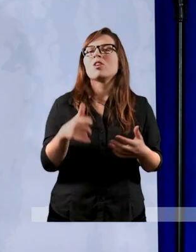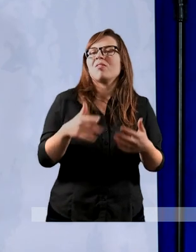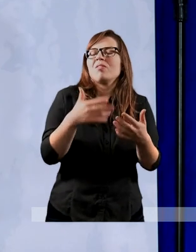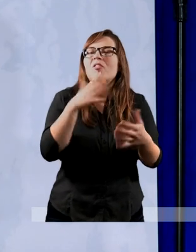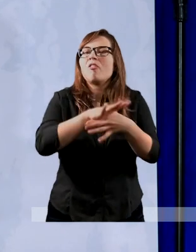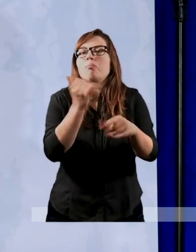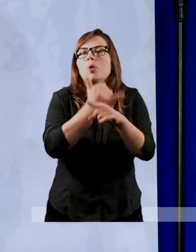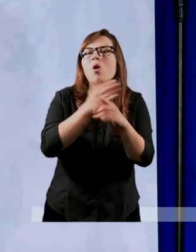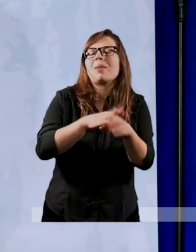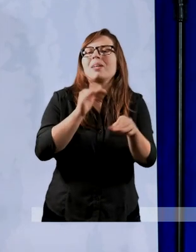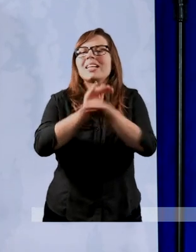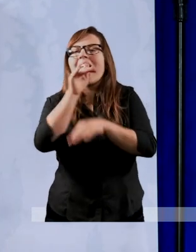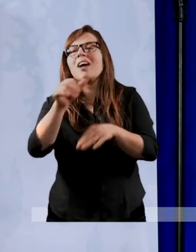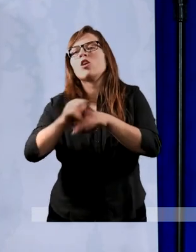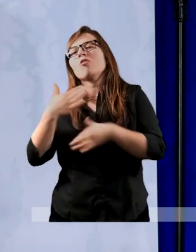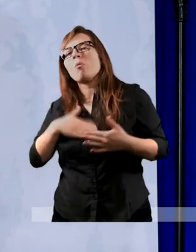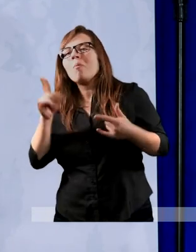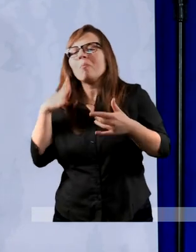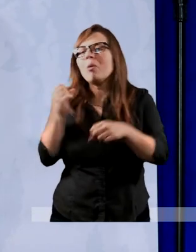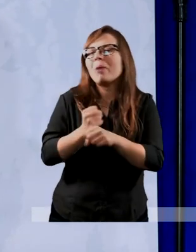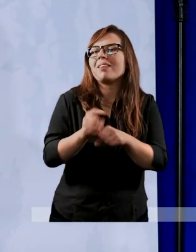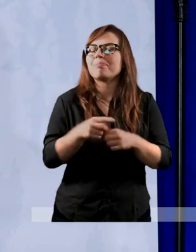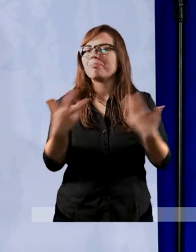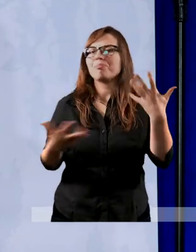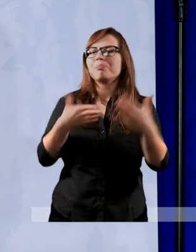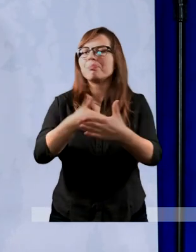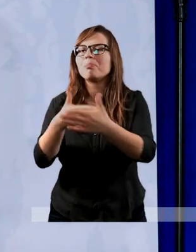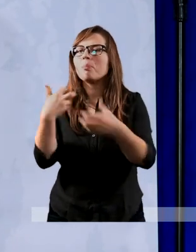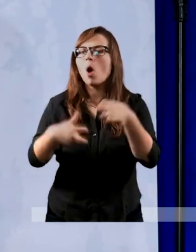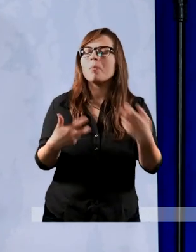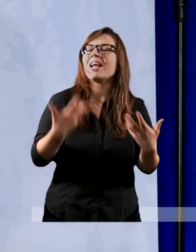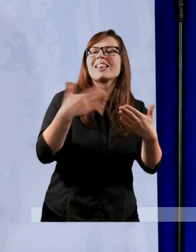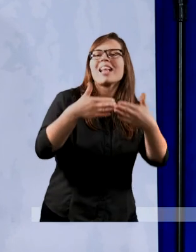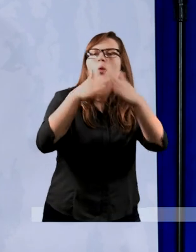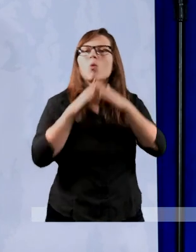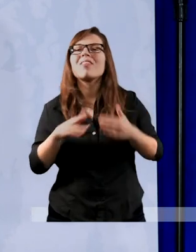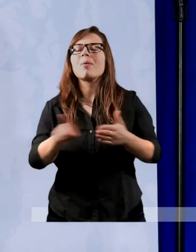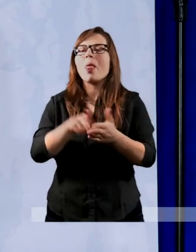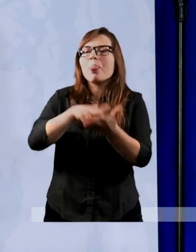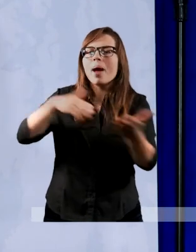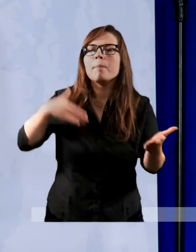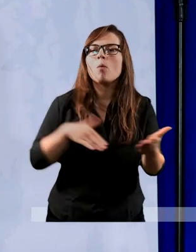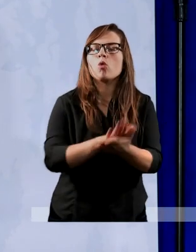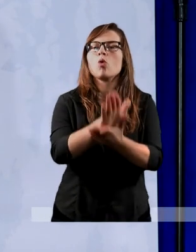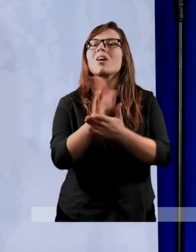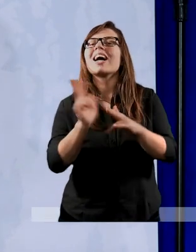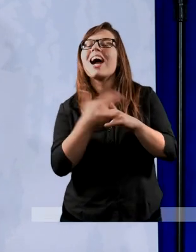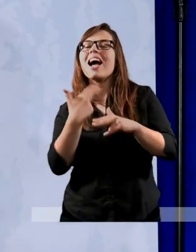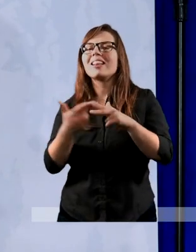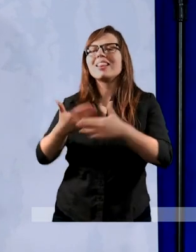od zmierzchu w piątek do zmierzchu w sobotę. Nie ukrywam, że na początku, szczególnie kiedy